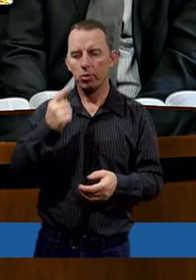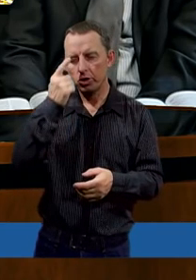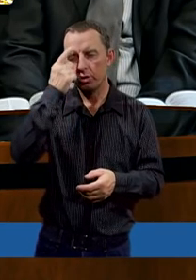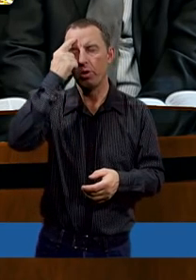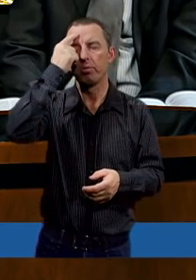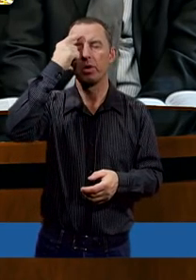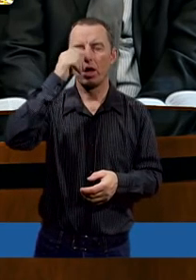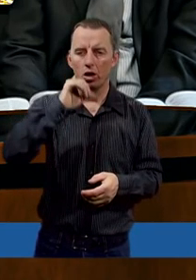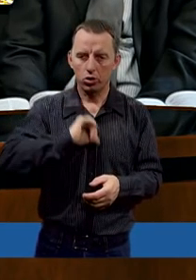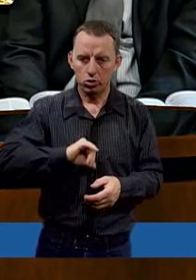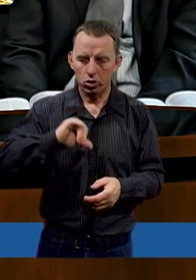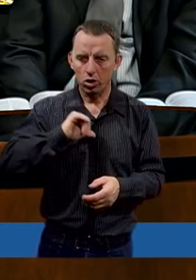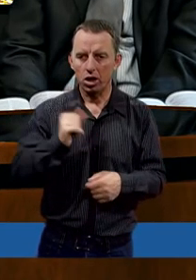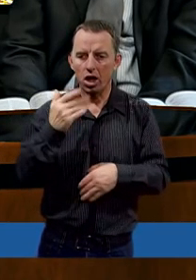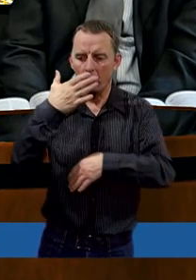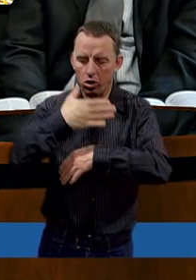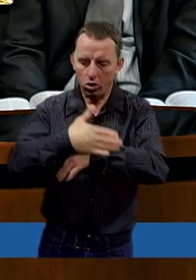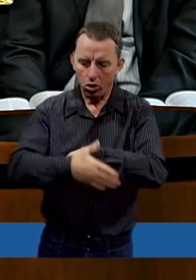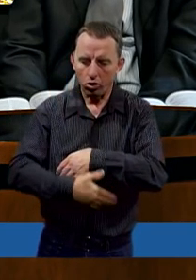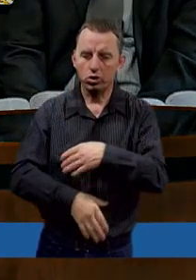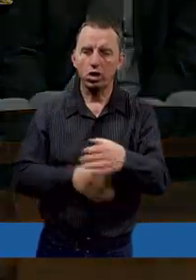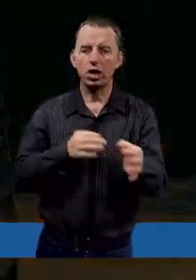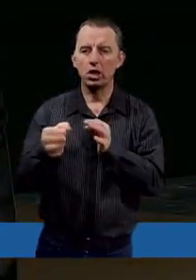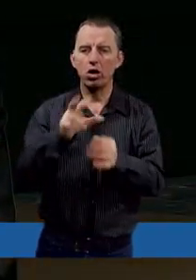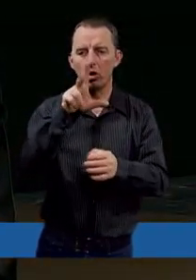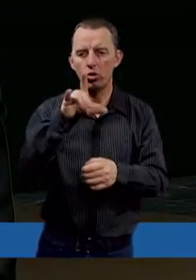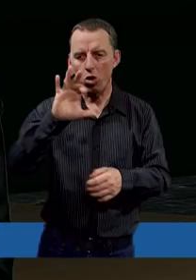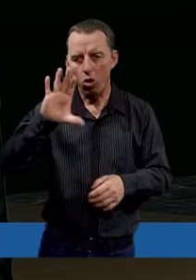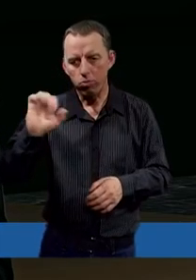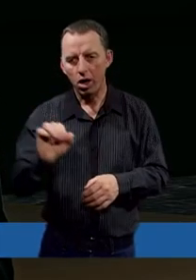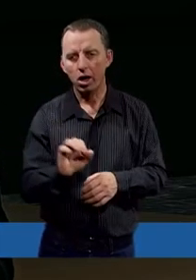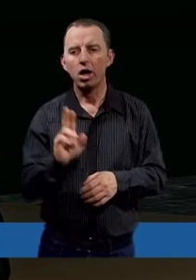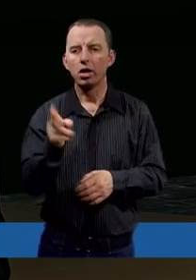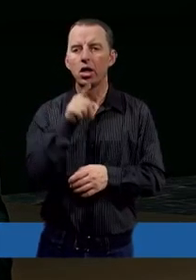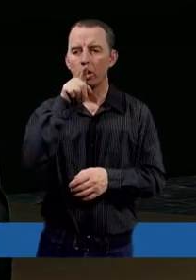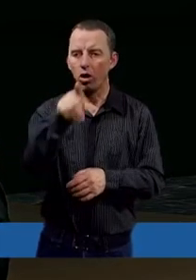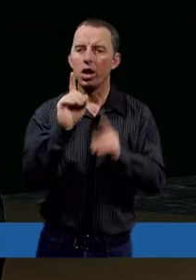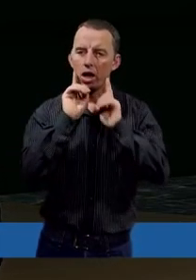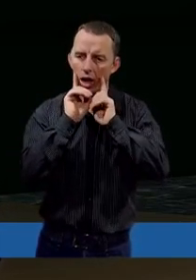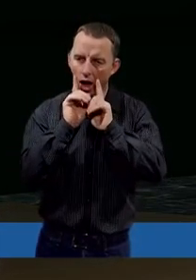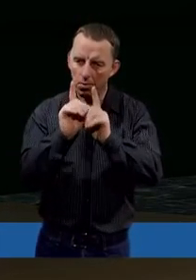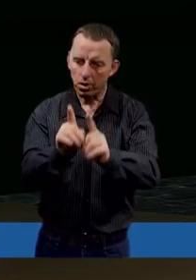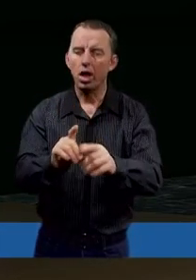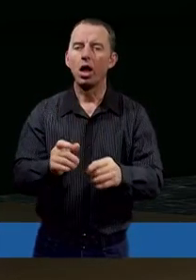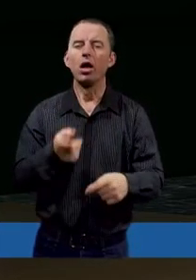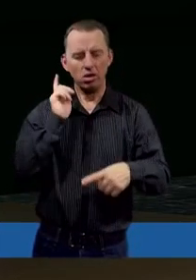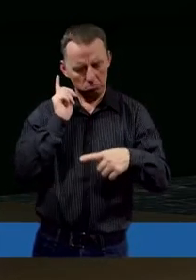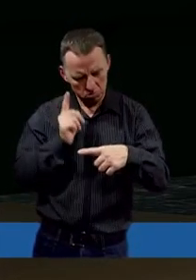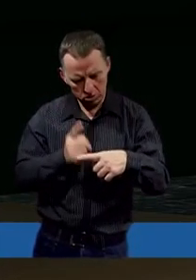przypomnieli sobie, jak się kończy historia Hioba. Tak? Kiedy on naprawdę